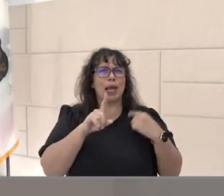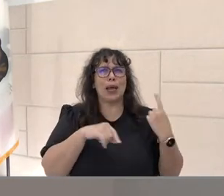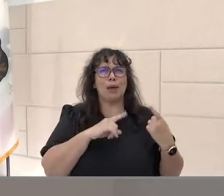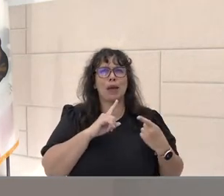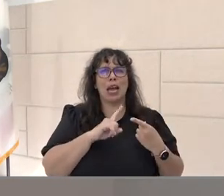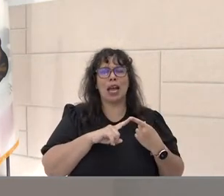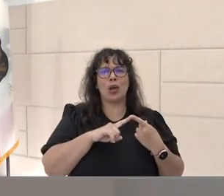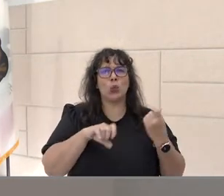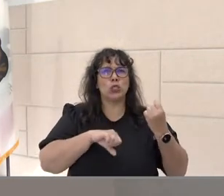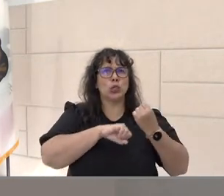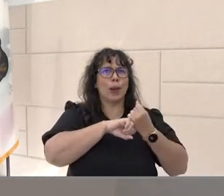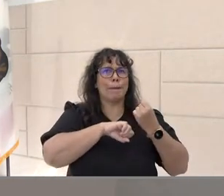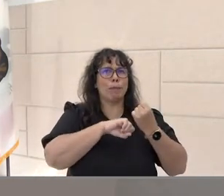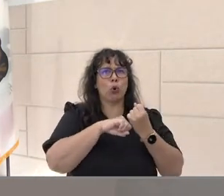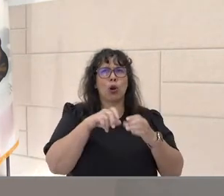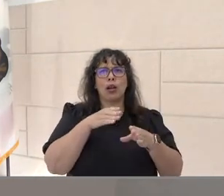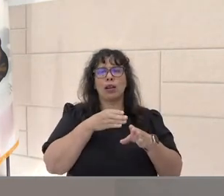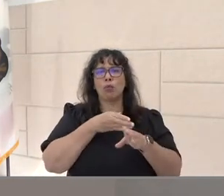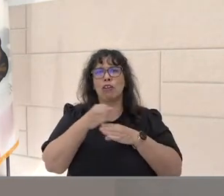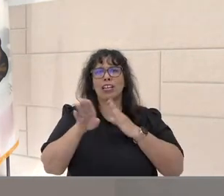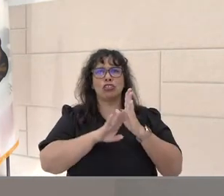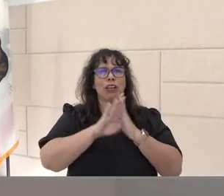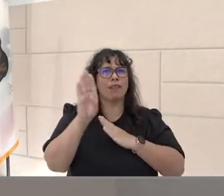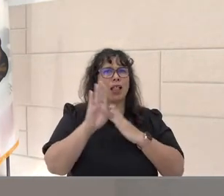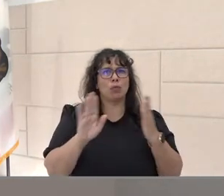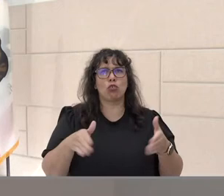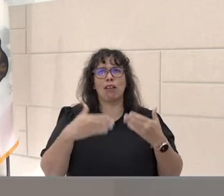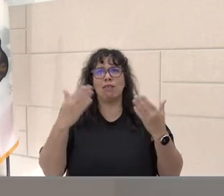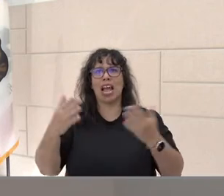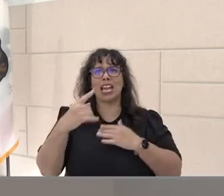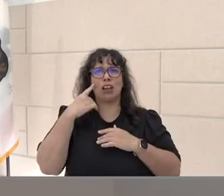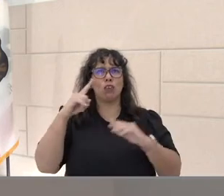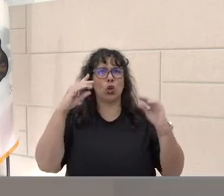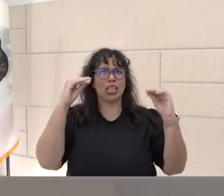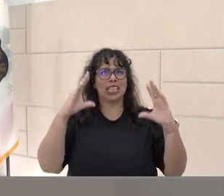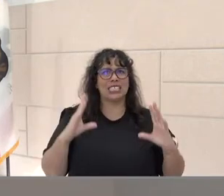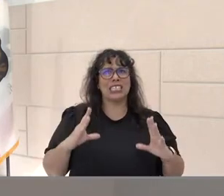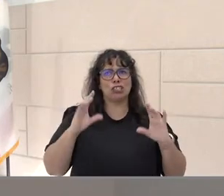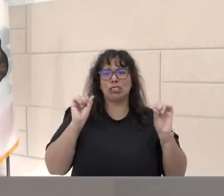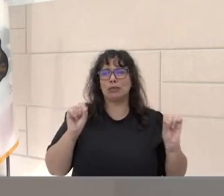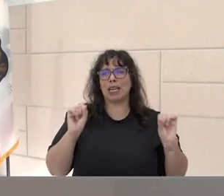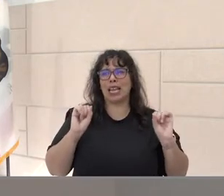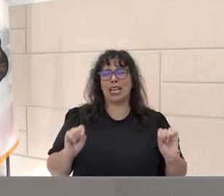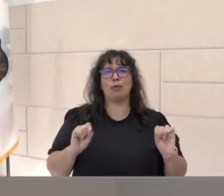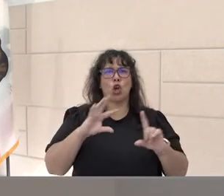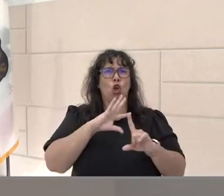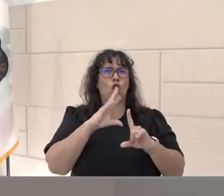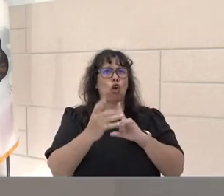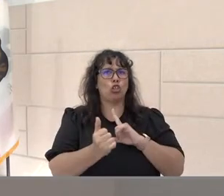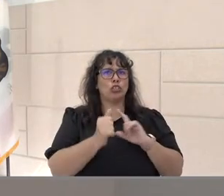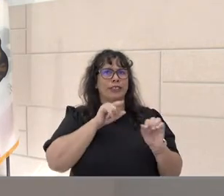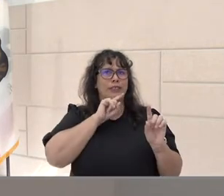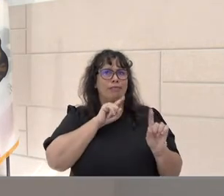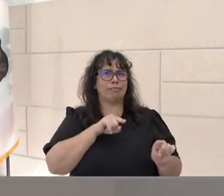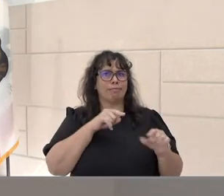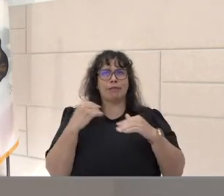ន្ថែមបន្តិចទៀតអំពីការគ្រប់គ្រងនិងផ្ដល់កម្មវិធីបណ្ដុះបណ្ដាលទៅលើសិស្សគ្រូរបស់យើ